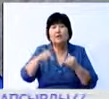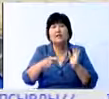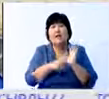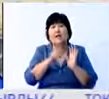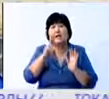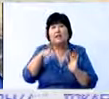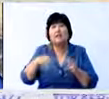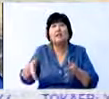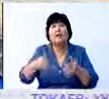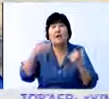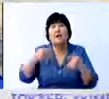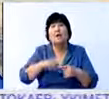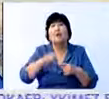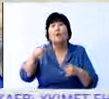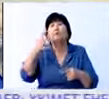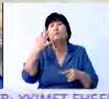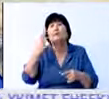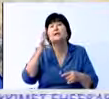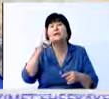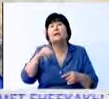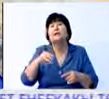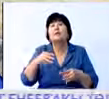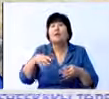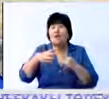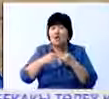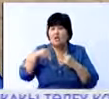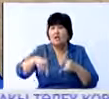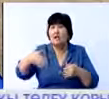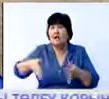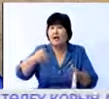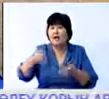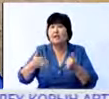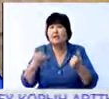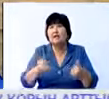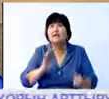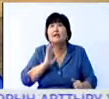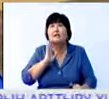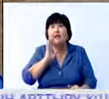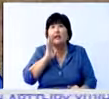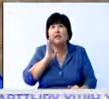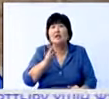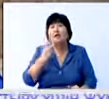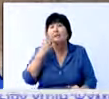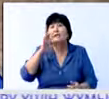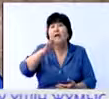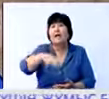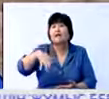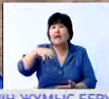Кентке келгенде 41,5 километр жер қазылады. Қазіргі таңда 5 экскаватор,